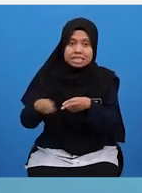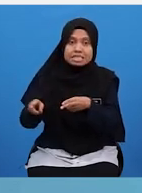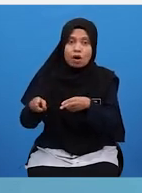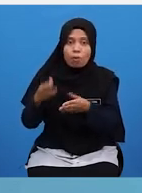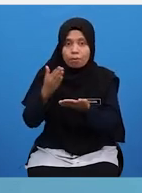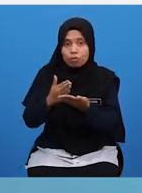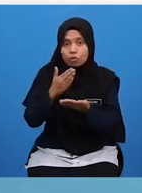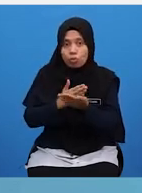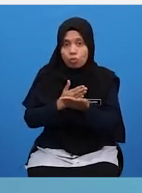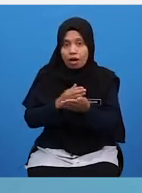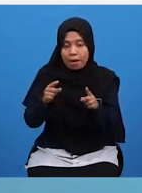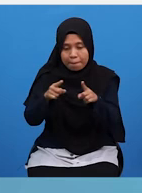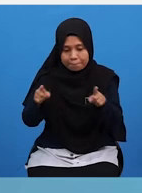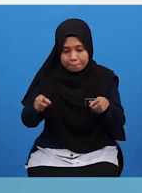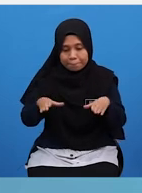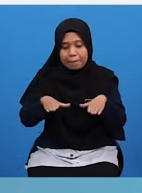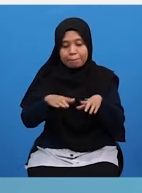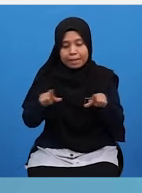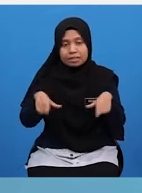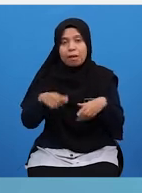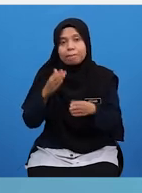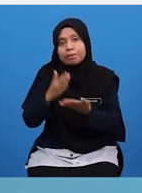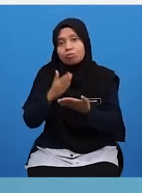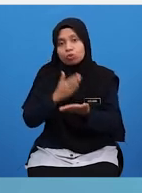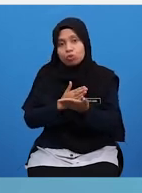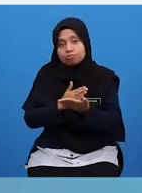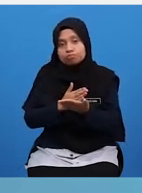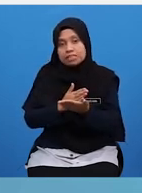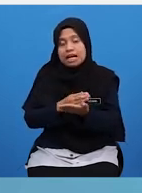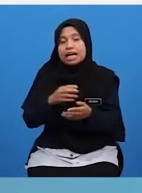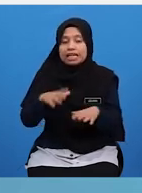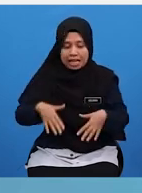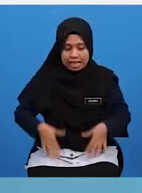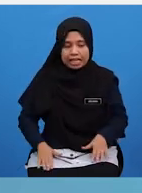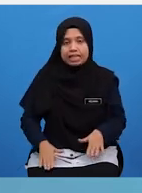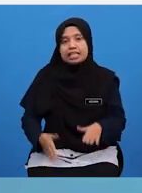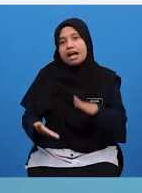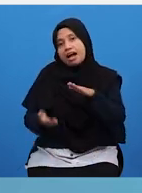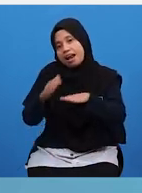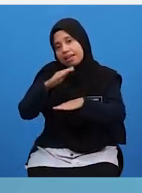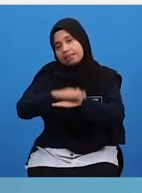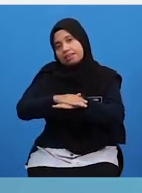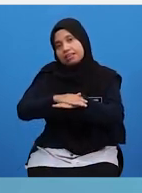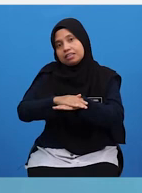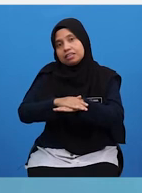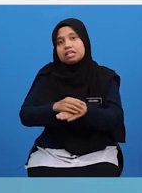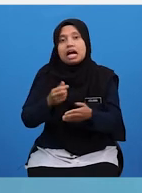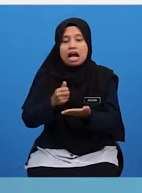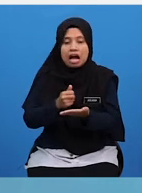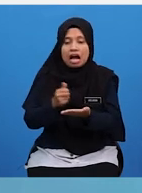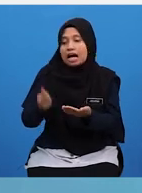pemotong, papan pemotong, kain lapik, alat